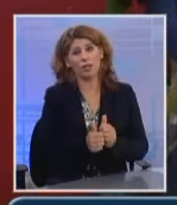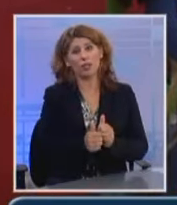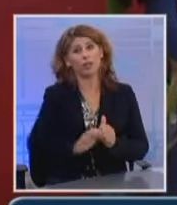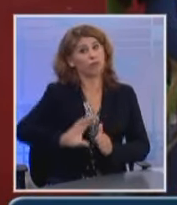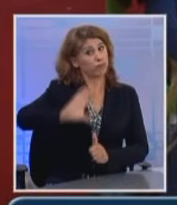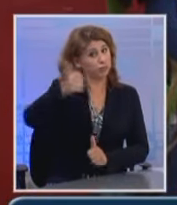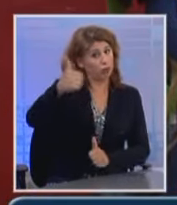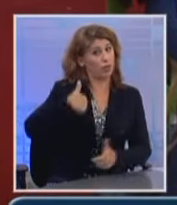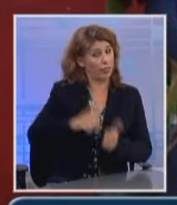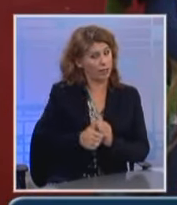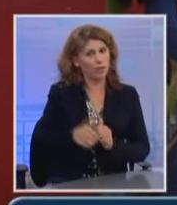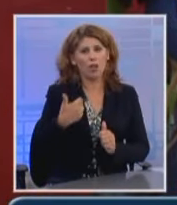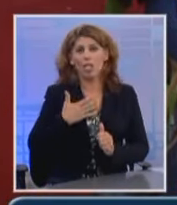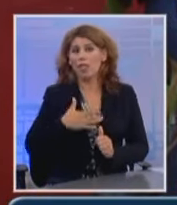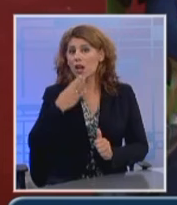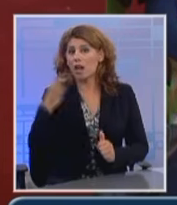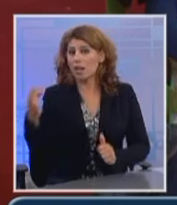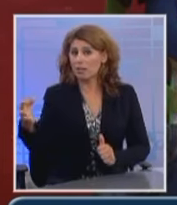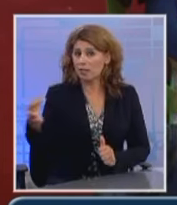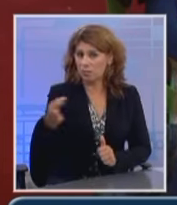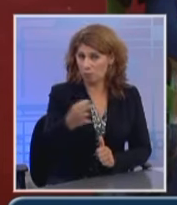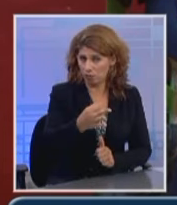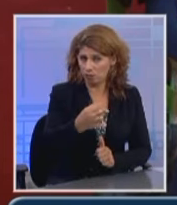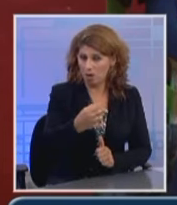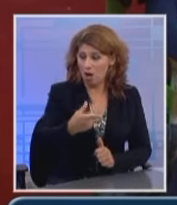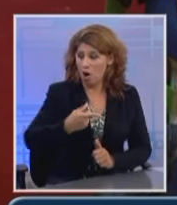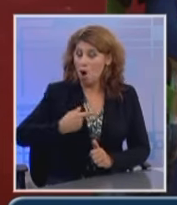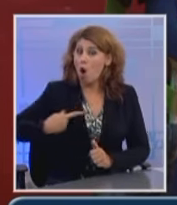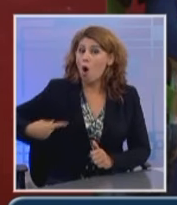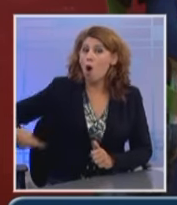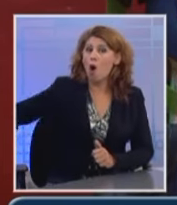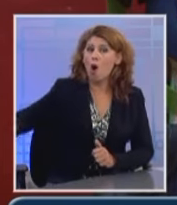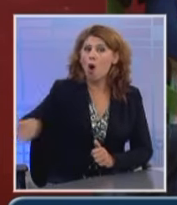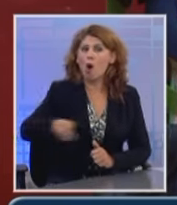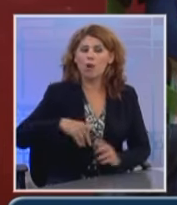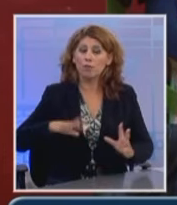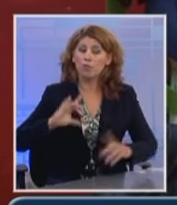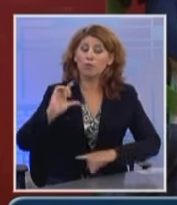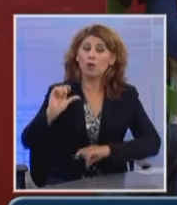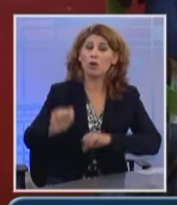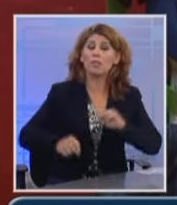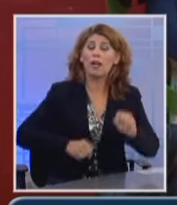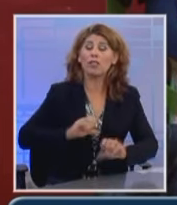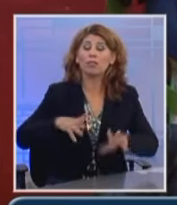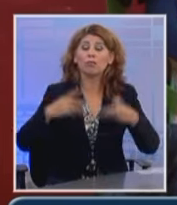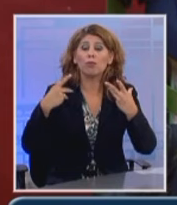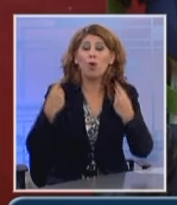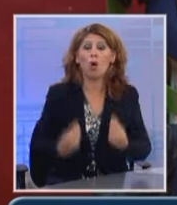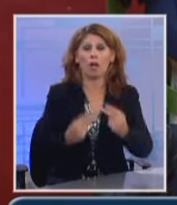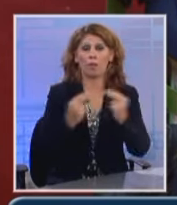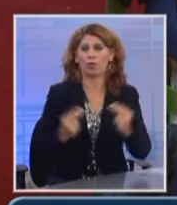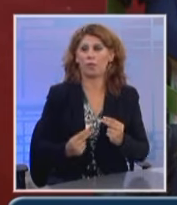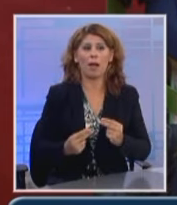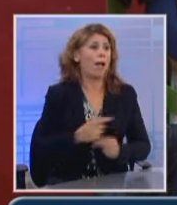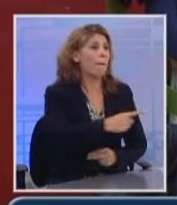τονίσω και να υπογραμμίσω ότι όλοι, δίνοντας το καλύτερό μας σε αυτό, αυτό που θα θέλαμε από εσάς